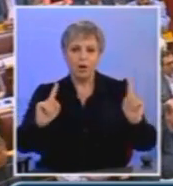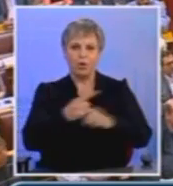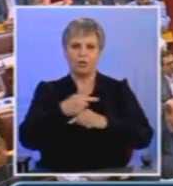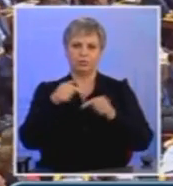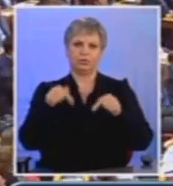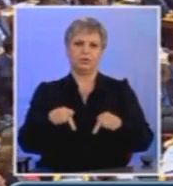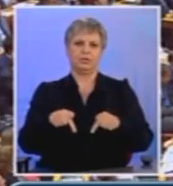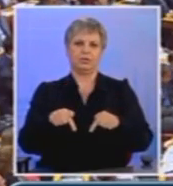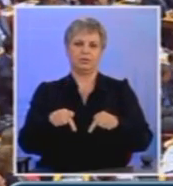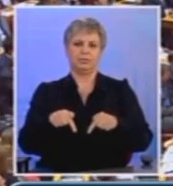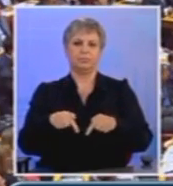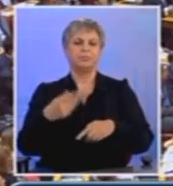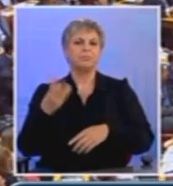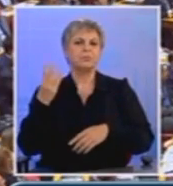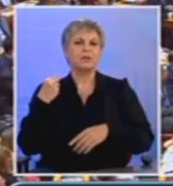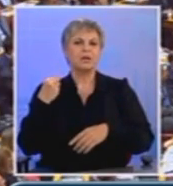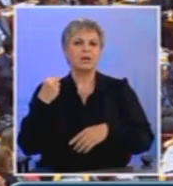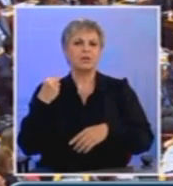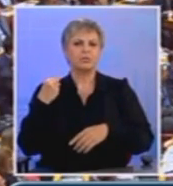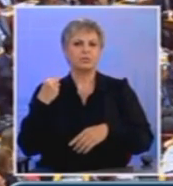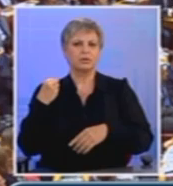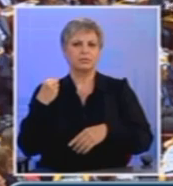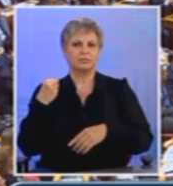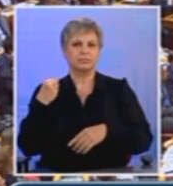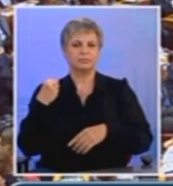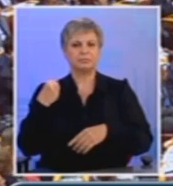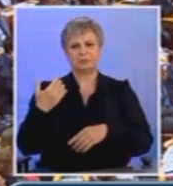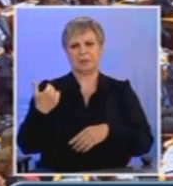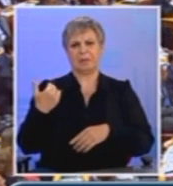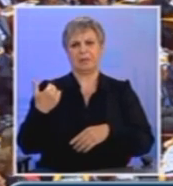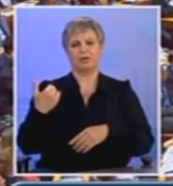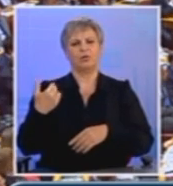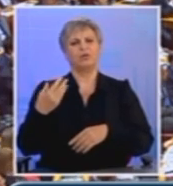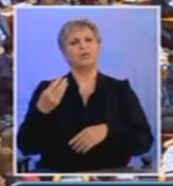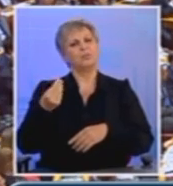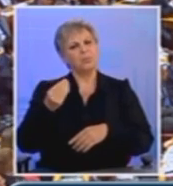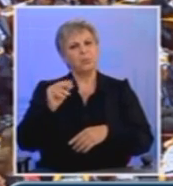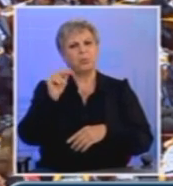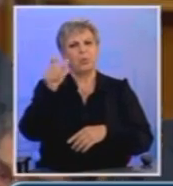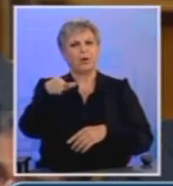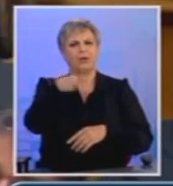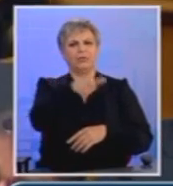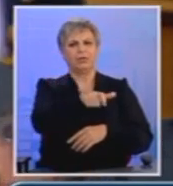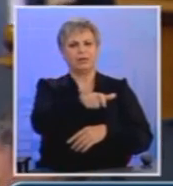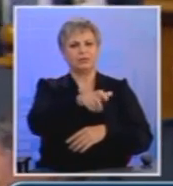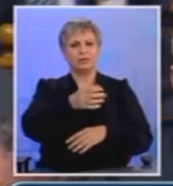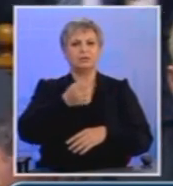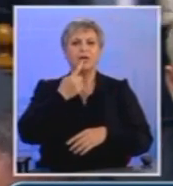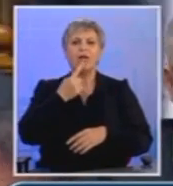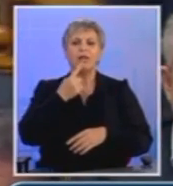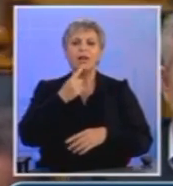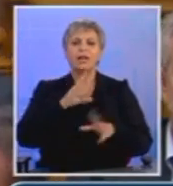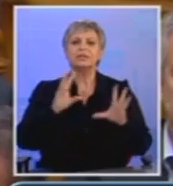μας άκουσα πριν από λίγο πολλούς από σας να μιλάτε για